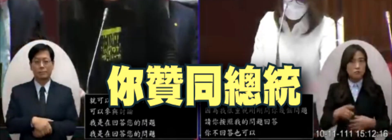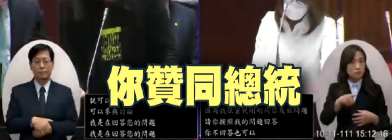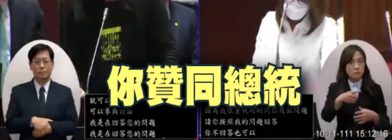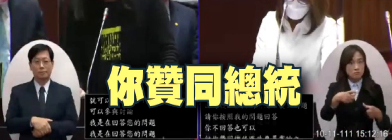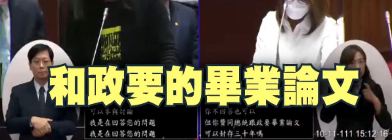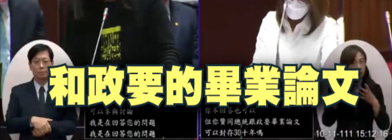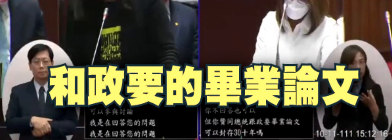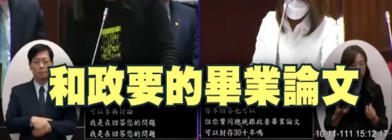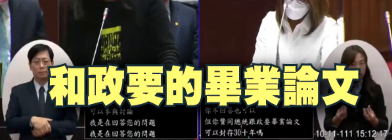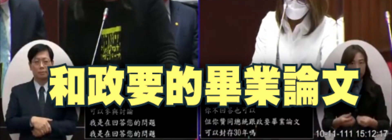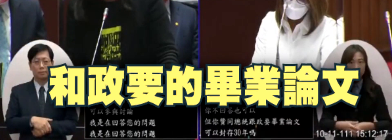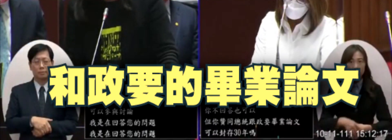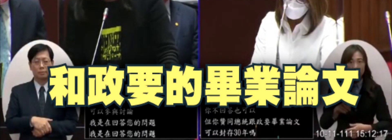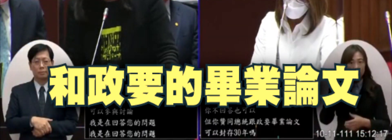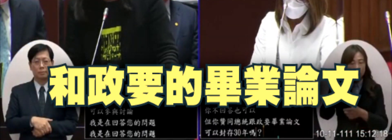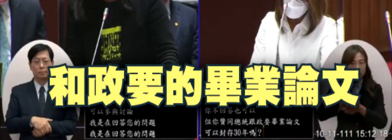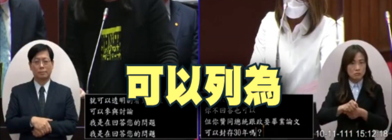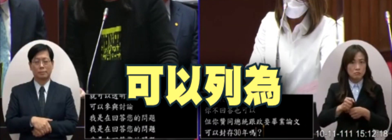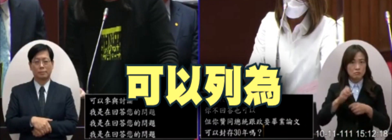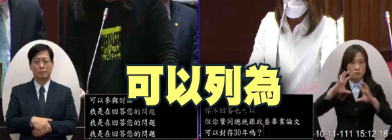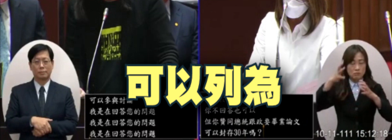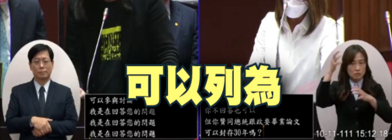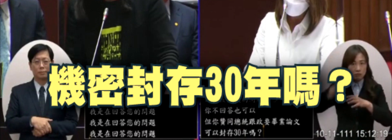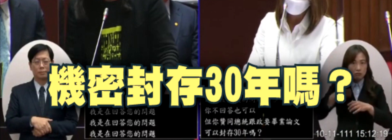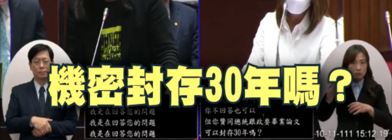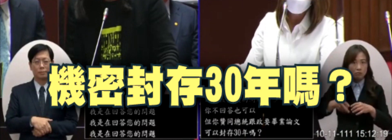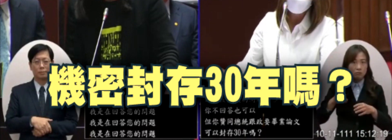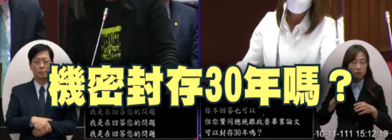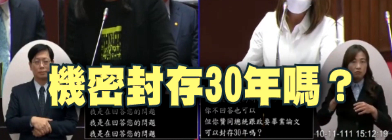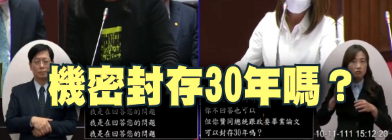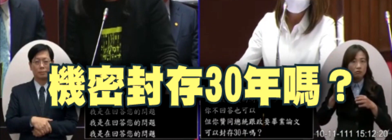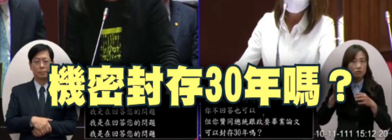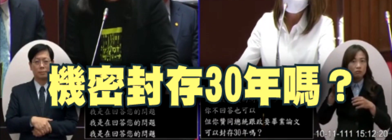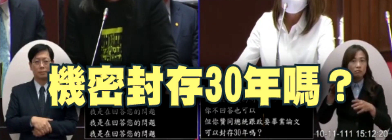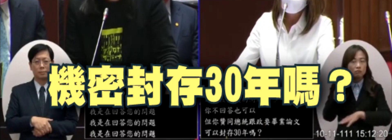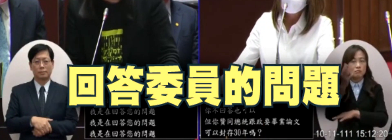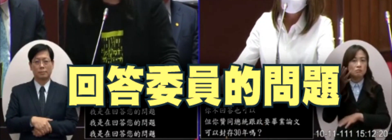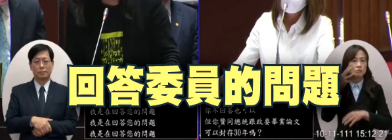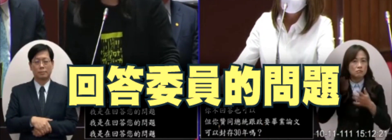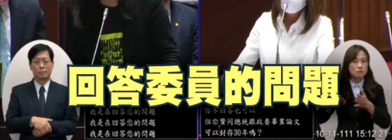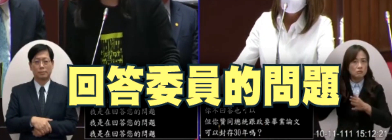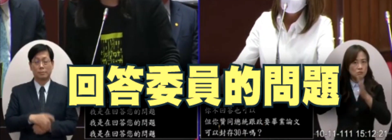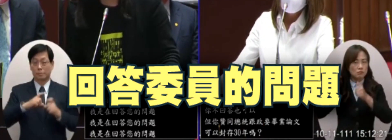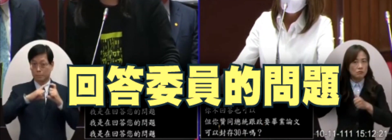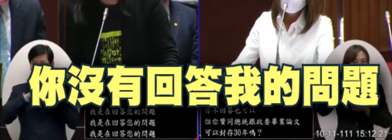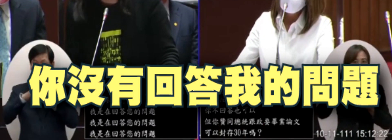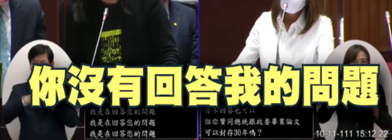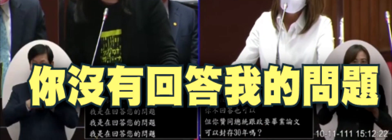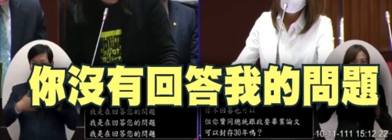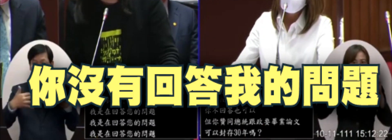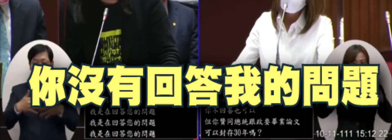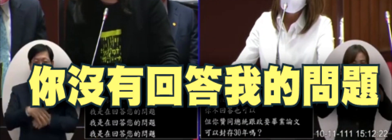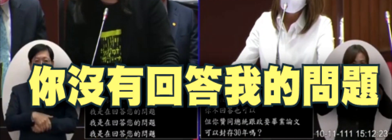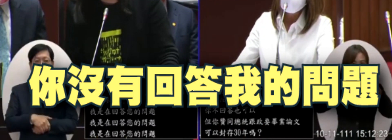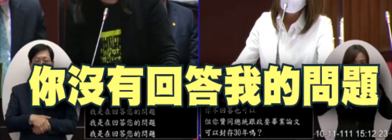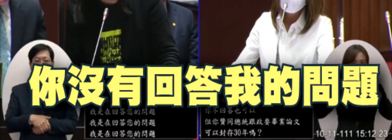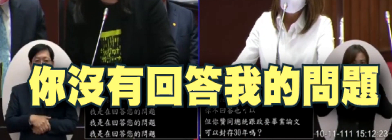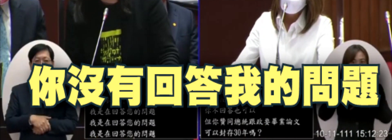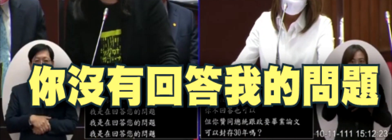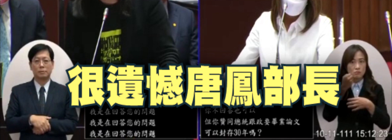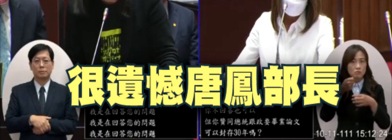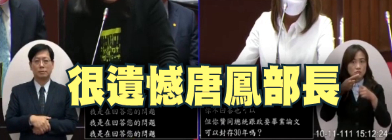你赞同总统和政要的毕业论文可以列为机密封存30年吗？ 回答委员的问题。 你没有回答我的问